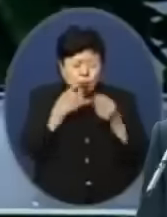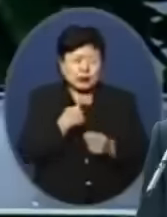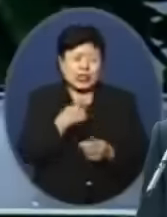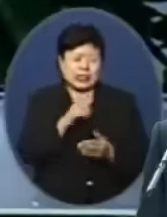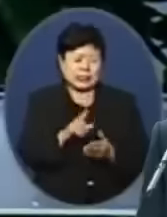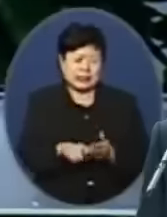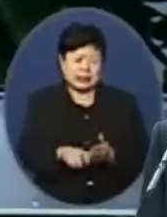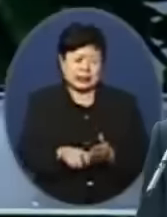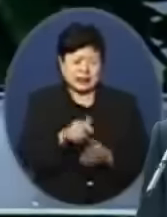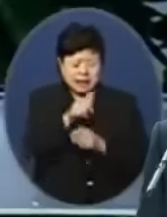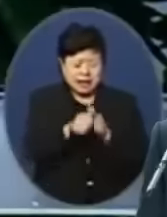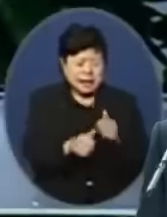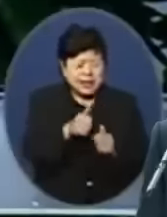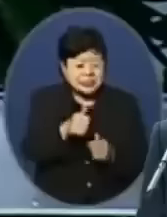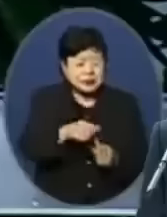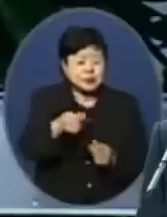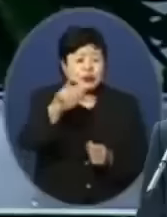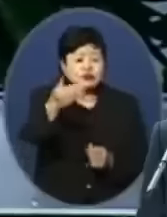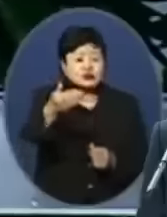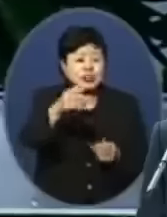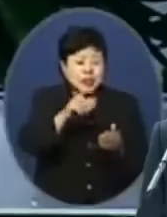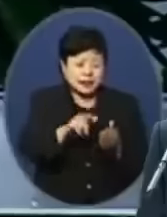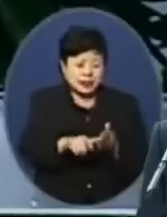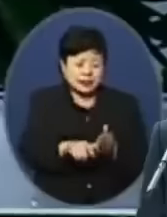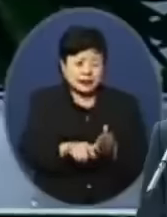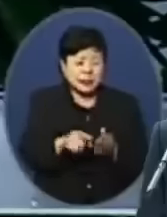때, 하나님이 그를 건지려고 할 때